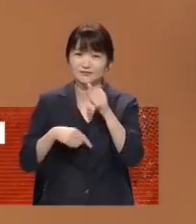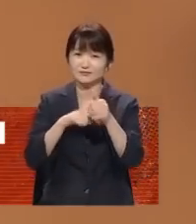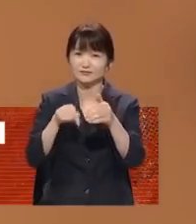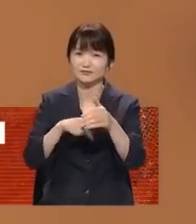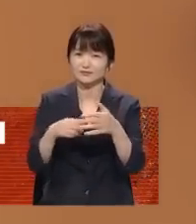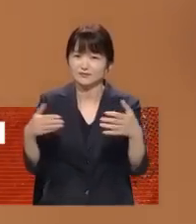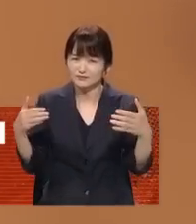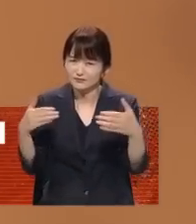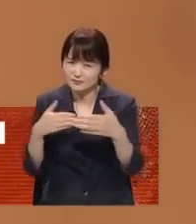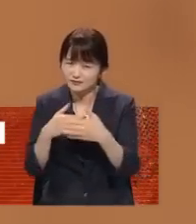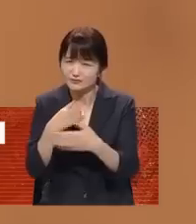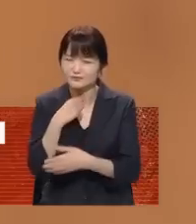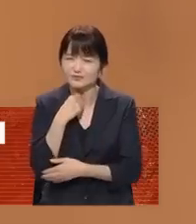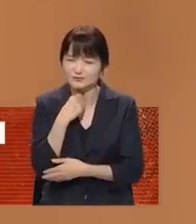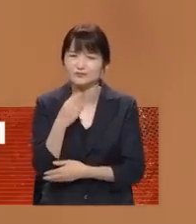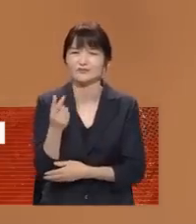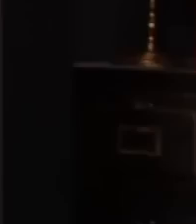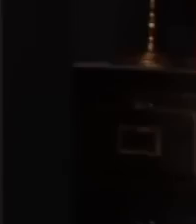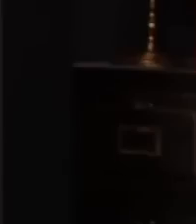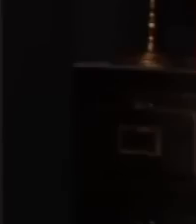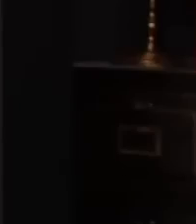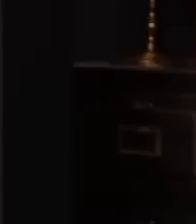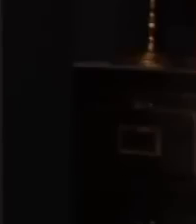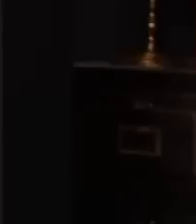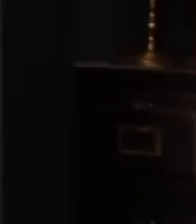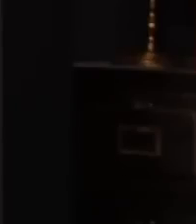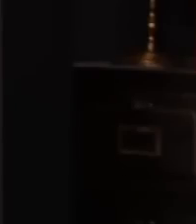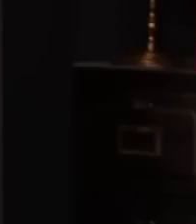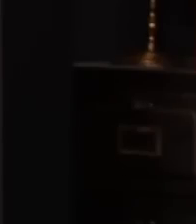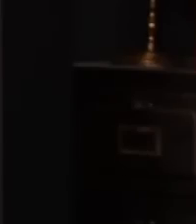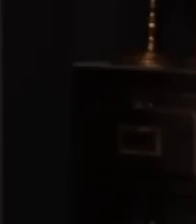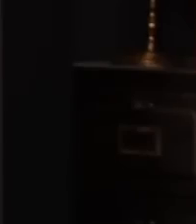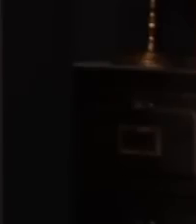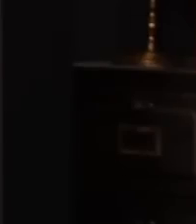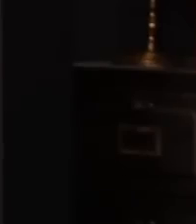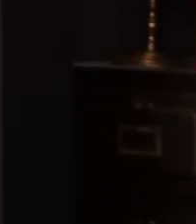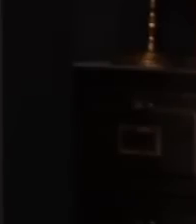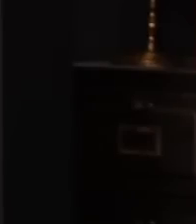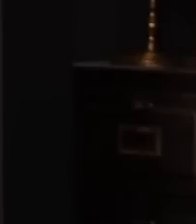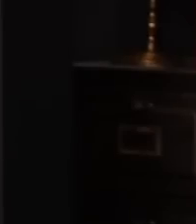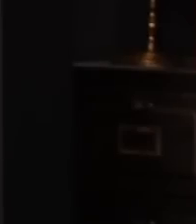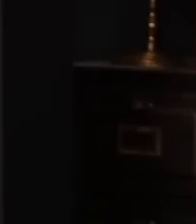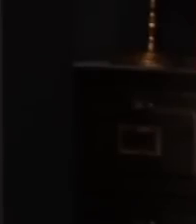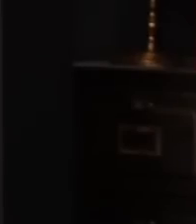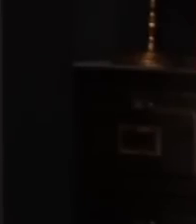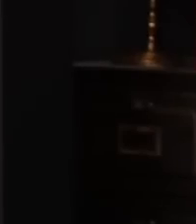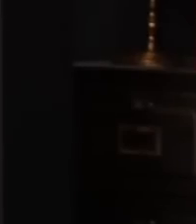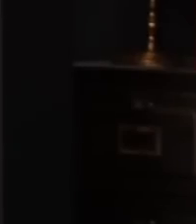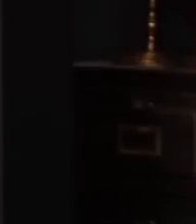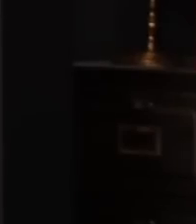것 같다, 이런 의견 전했습니다. 그렇군요. 사건의 진실을 추적하고 싶다는